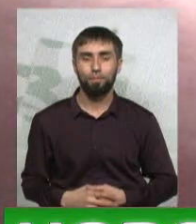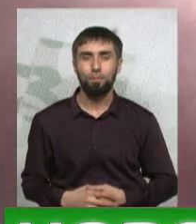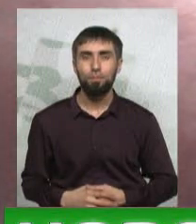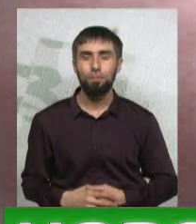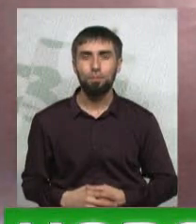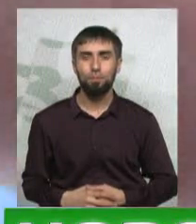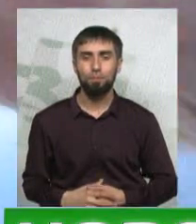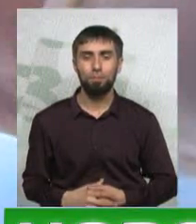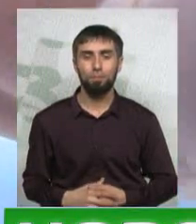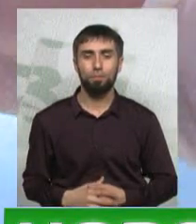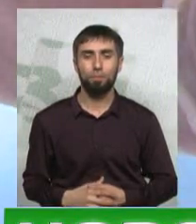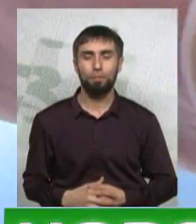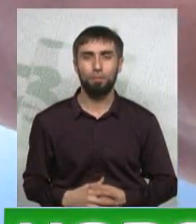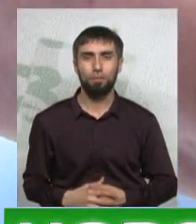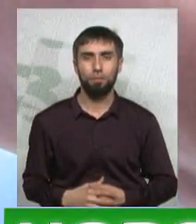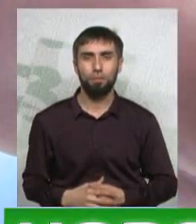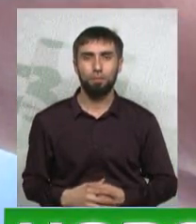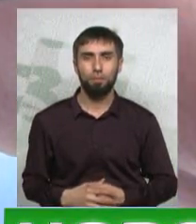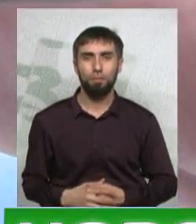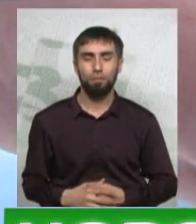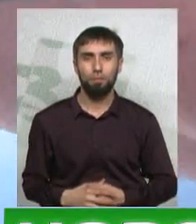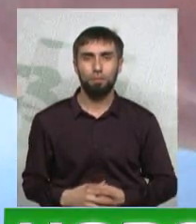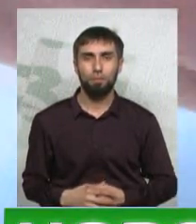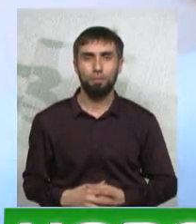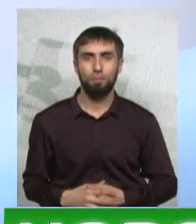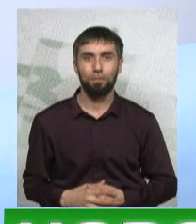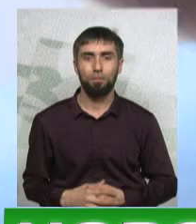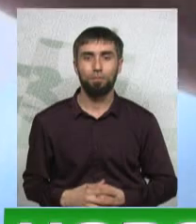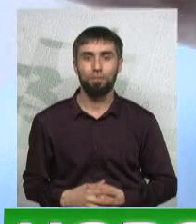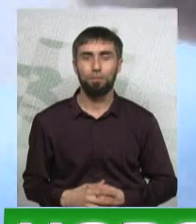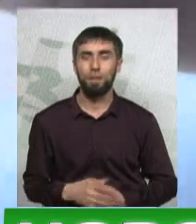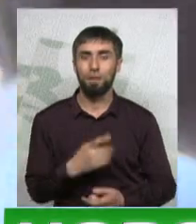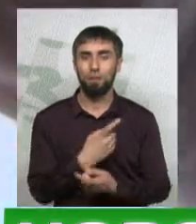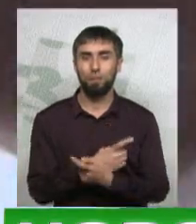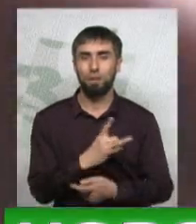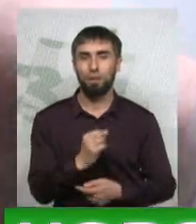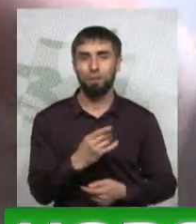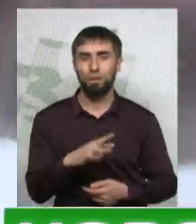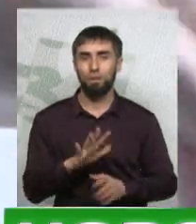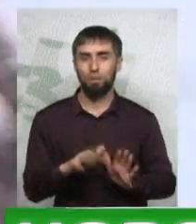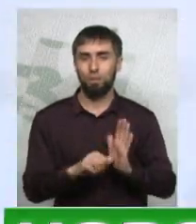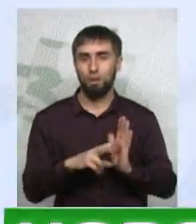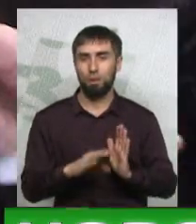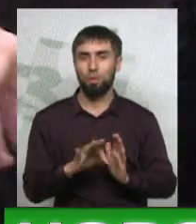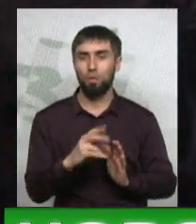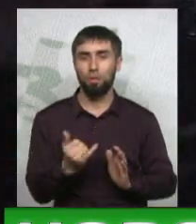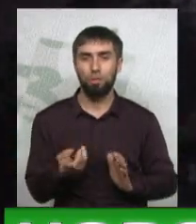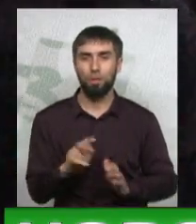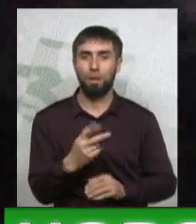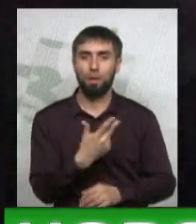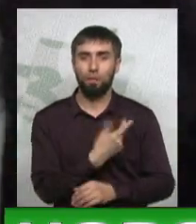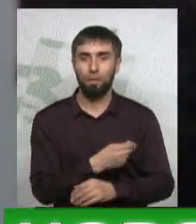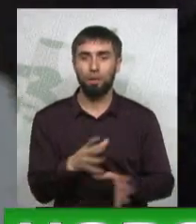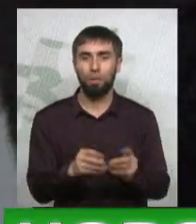ты моя лапочка, все, молодец, умничка, все. Смелой Рабие всего 6 лет. Сегодня она пришла на